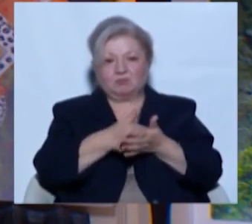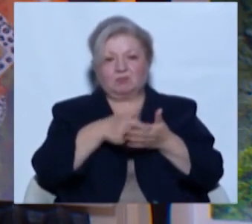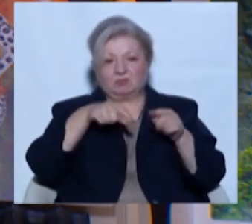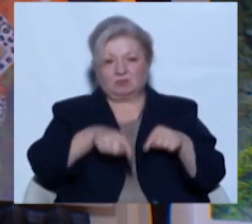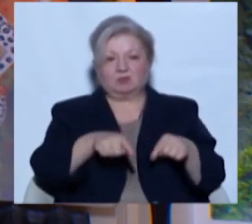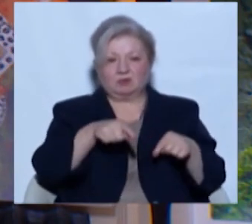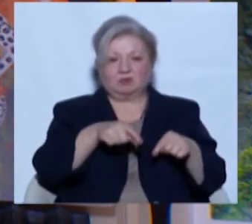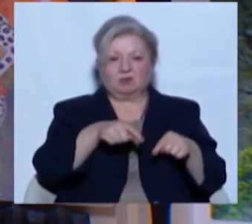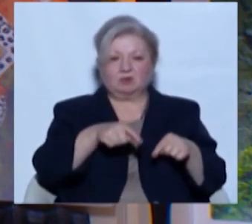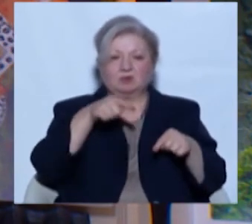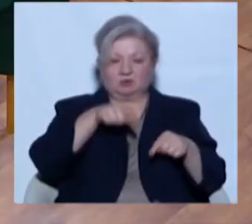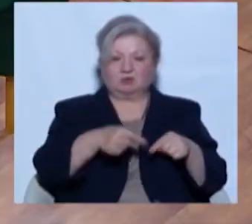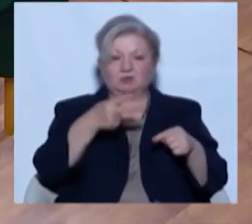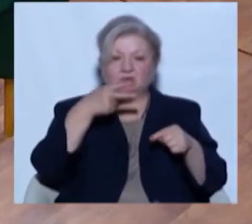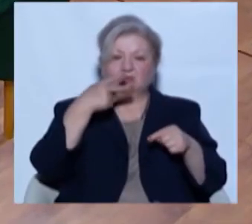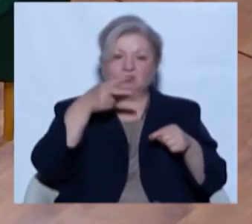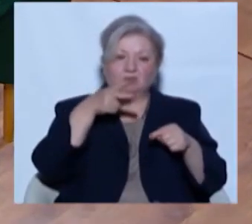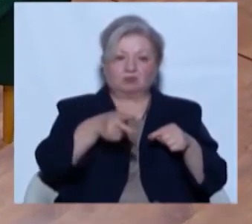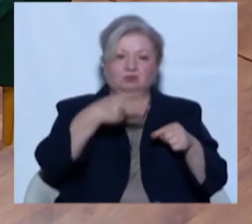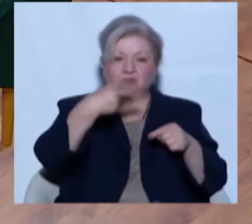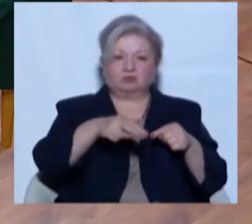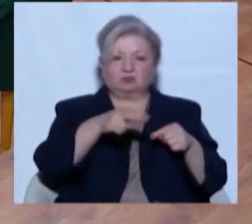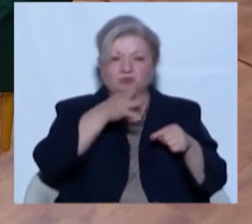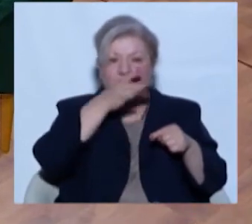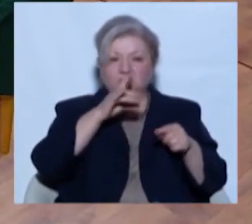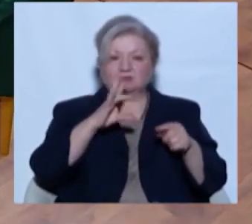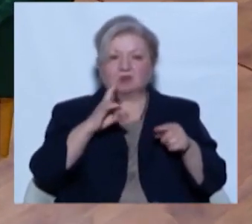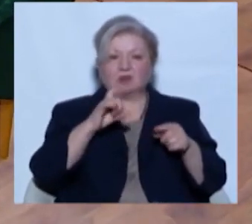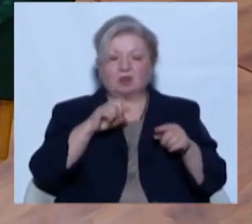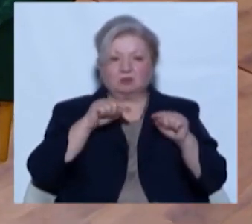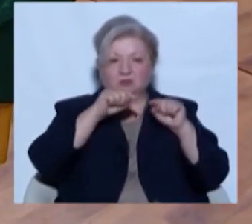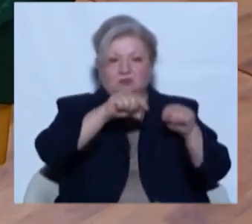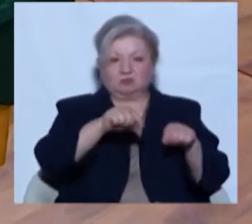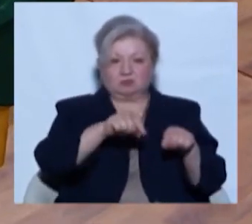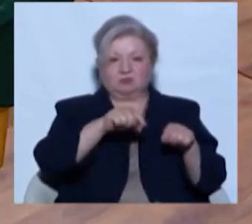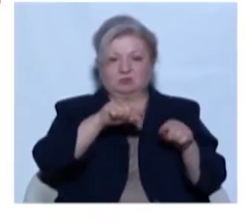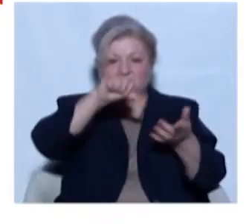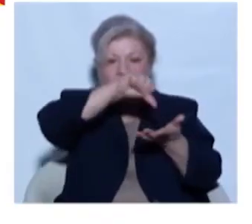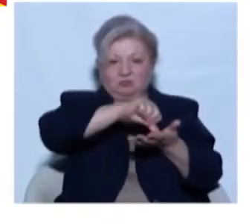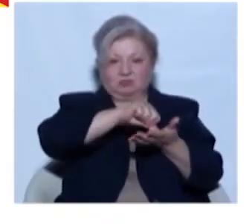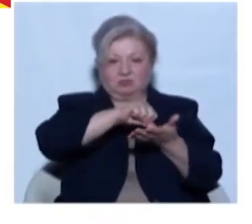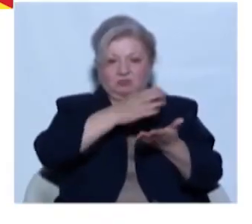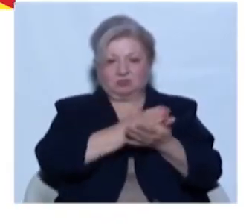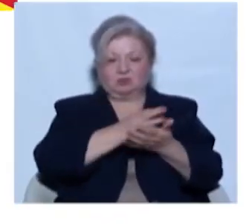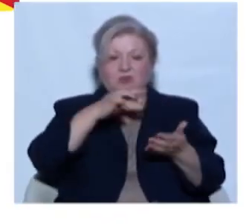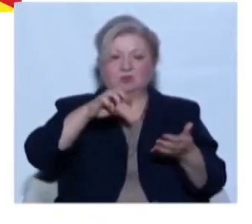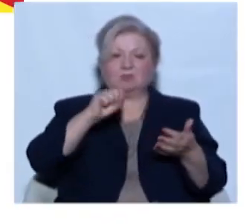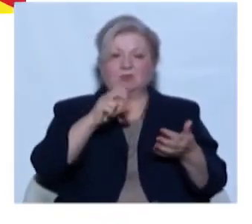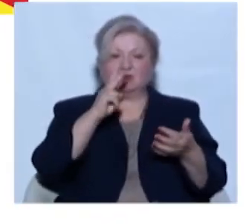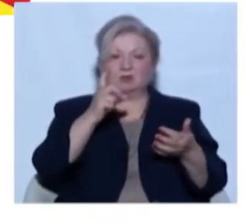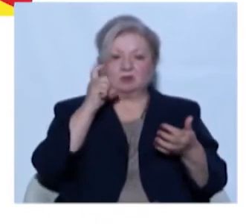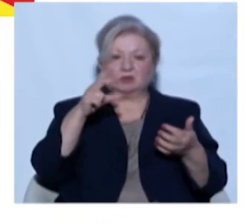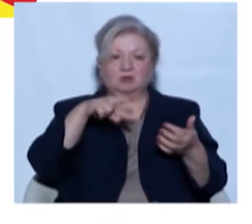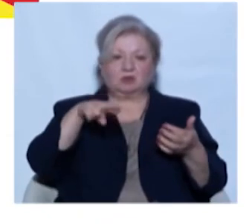წელს 2020 წელს ნატოში შევიდა მაკედონია, რაც ამ რეგიონის სტაბილურობისათვის